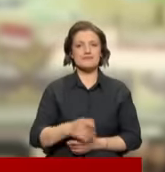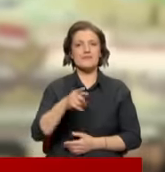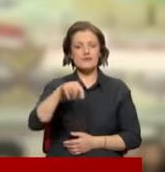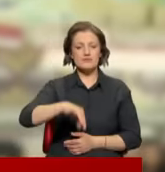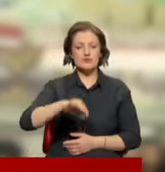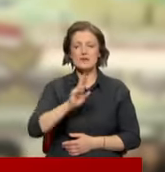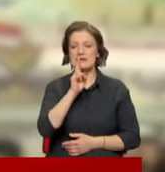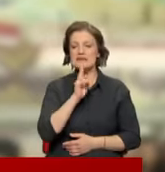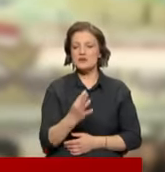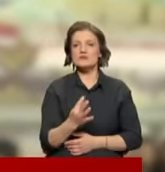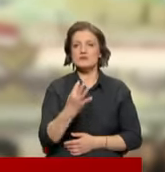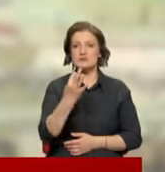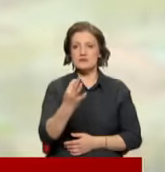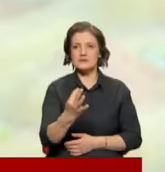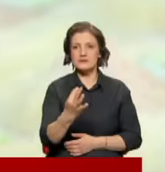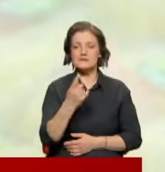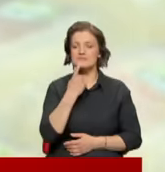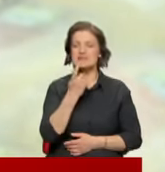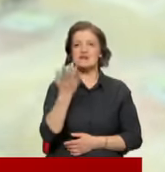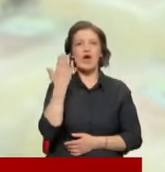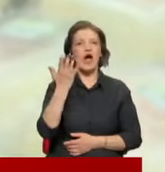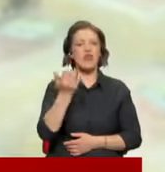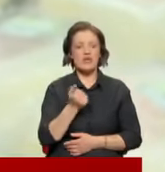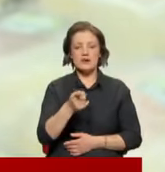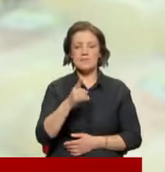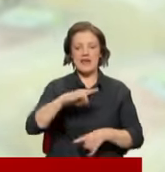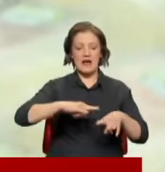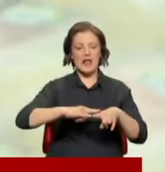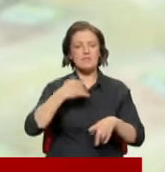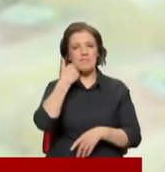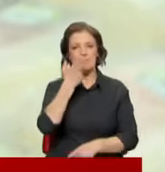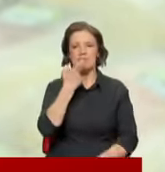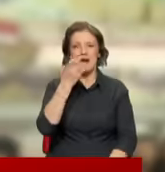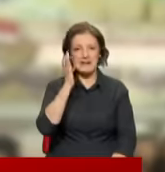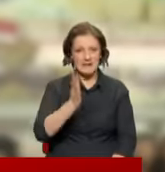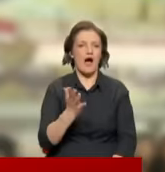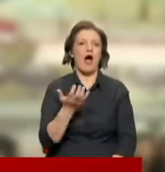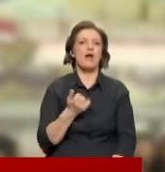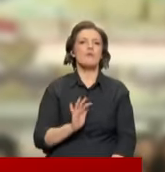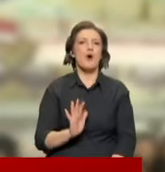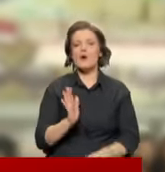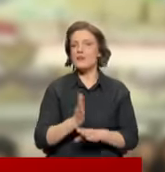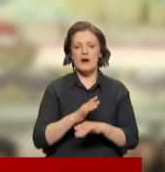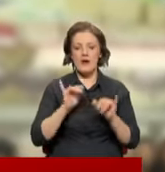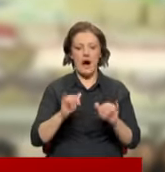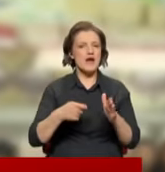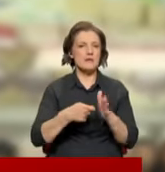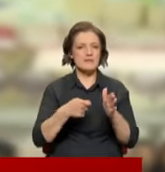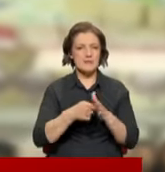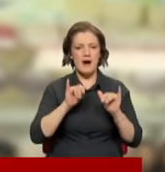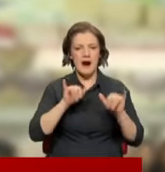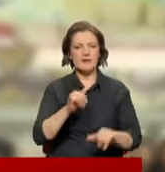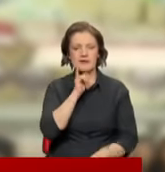Tüketici bugün 200 lirayla artık geçen sene alabildiği bir kalıp beyaz peyniri dahi alamıyor. Çünkü aynı marka,